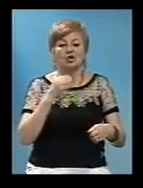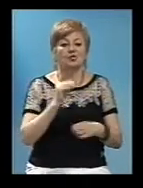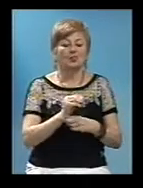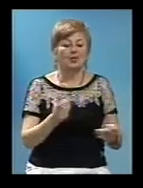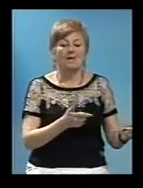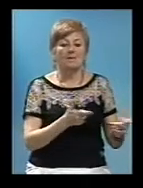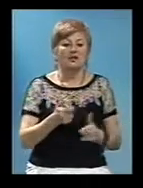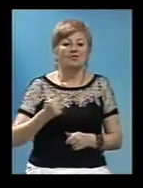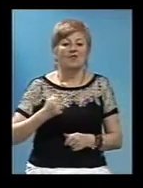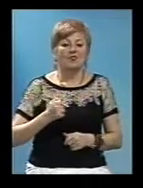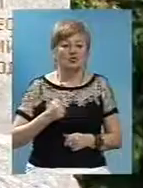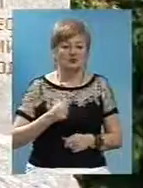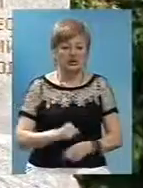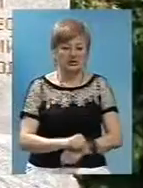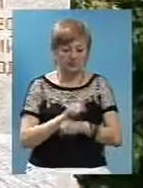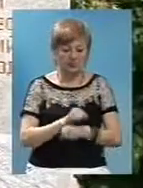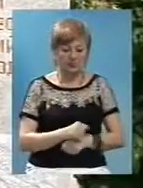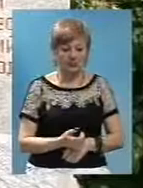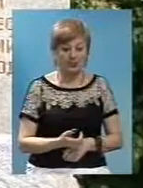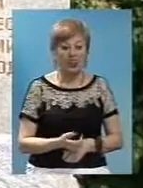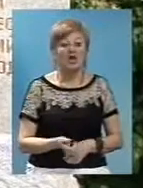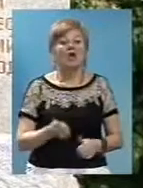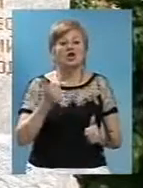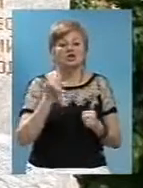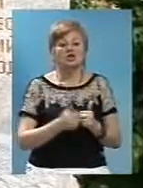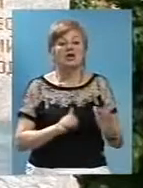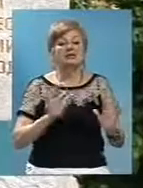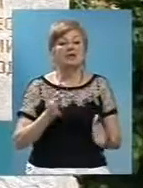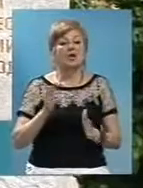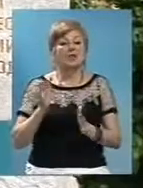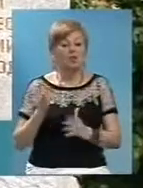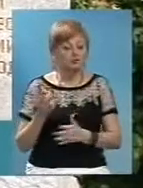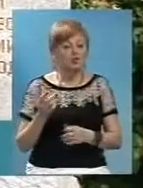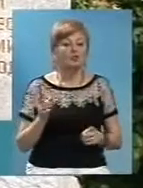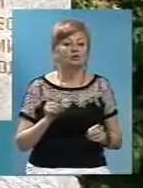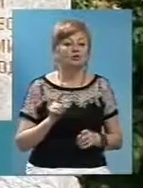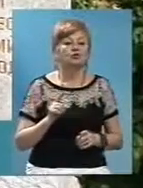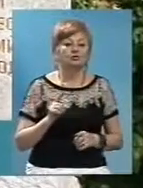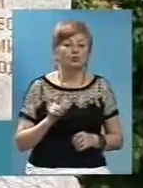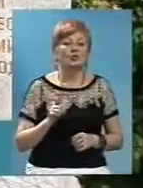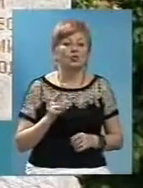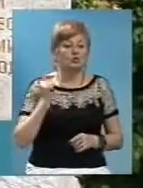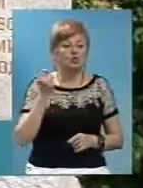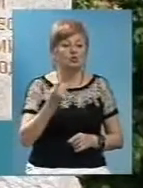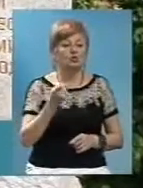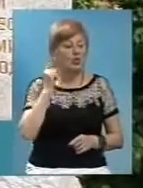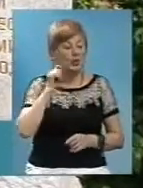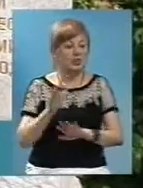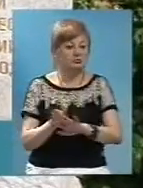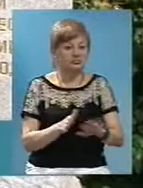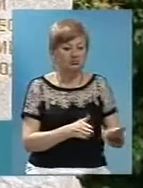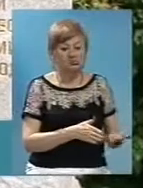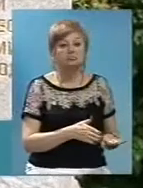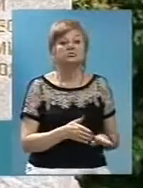підготовці військової змови. Часто події, які трапляються певну кількість років тому або десятиліть, в даному випадку 100 років